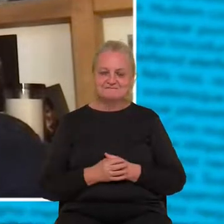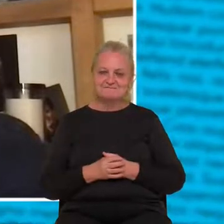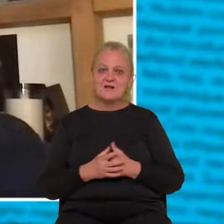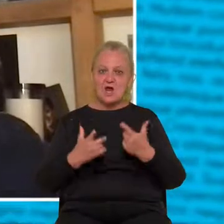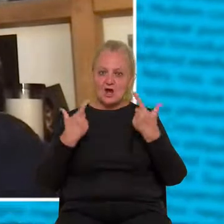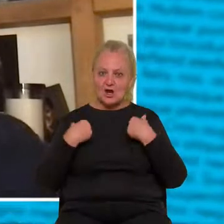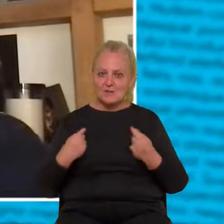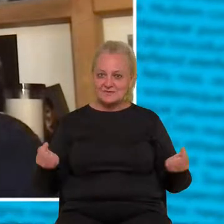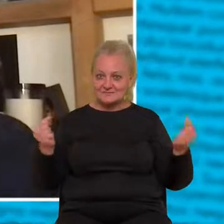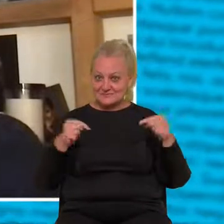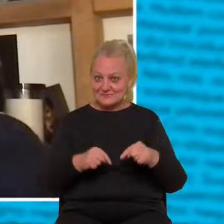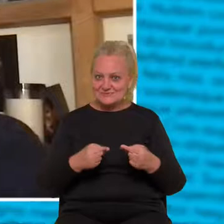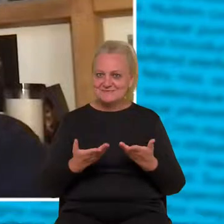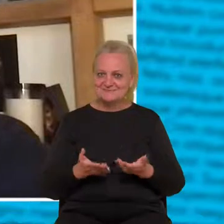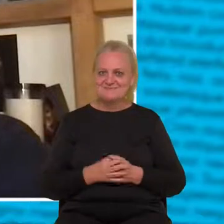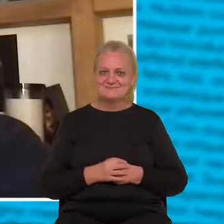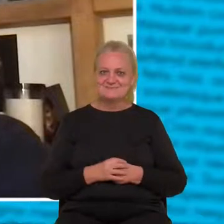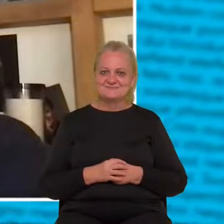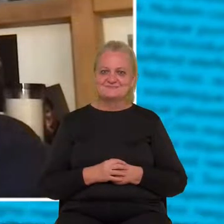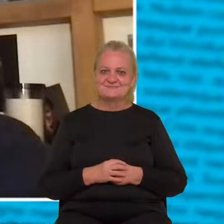za obecność, za przybycie tu,